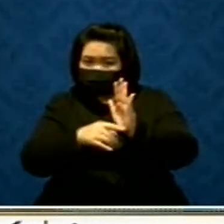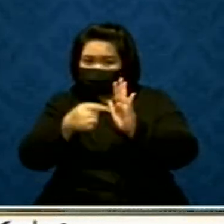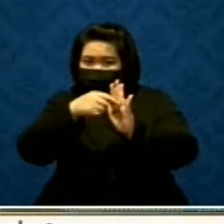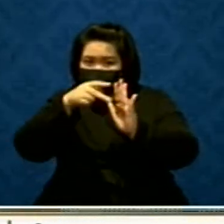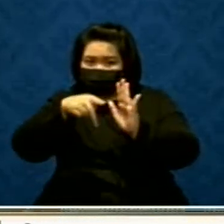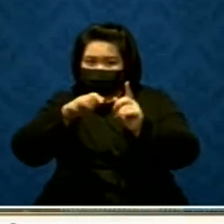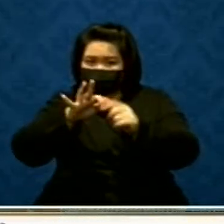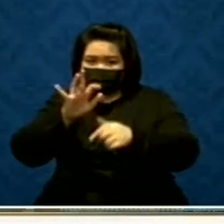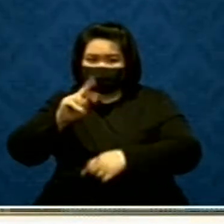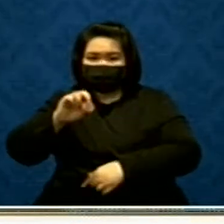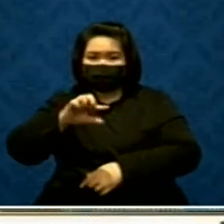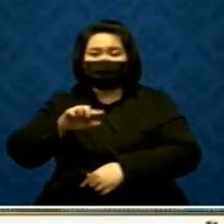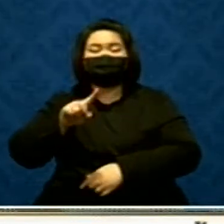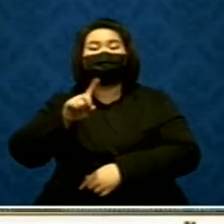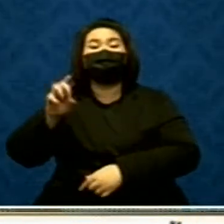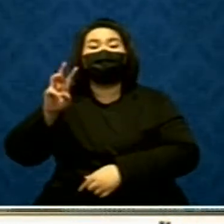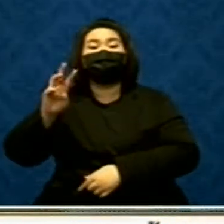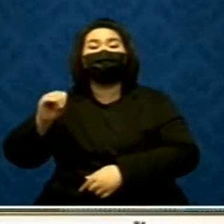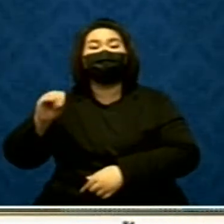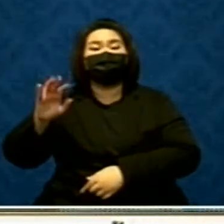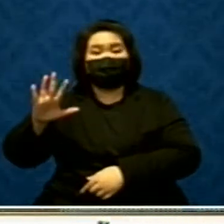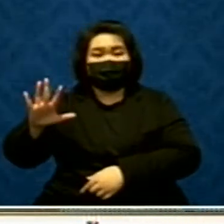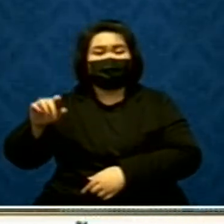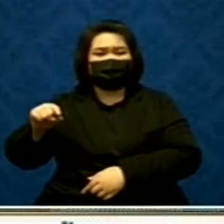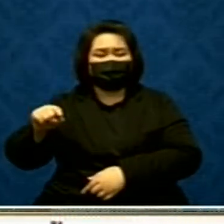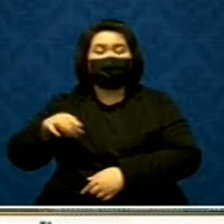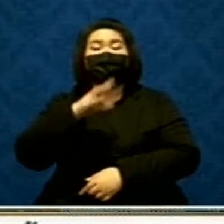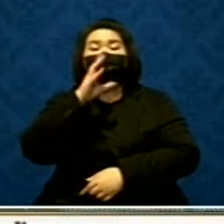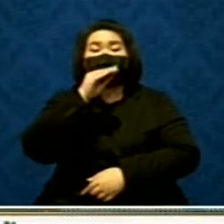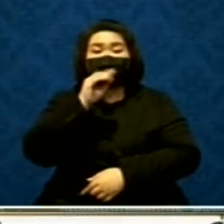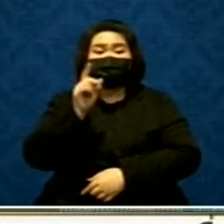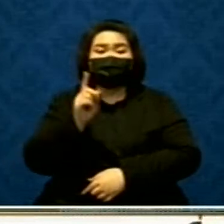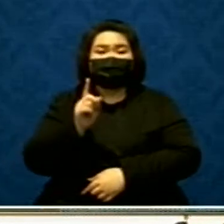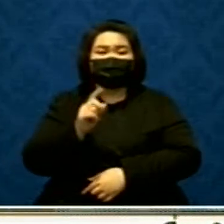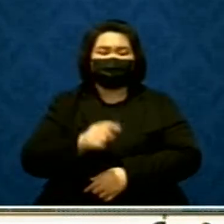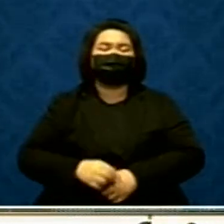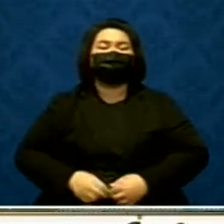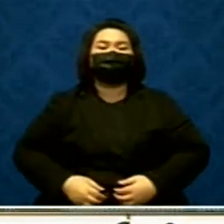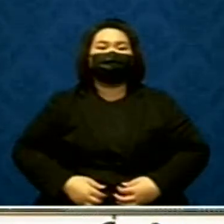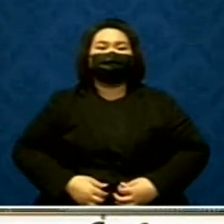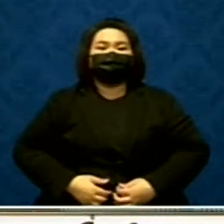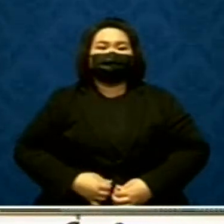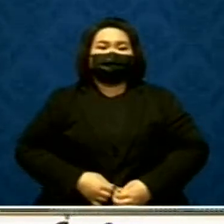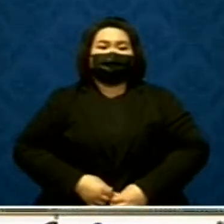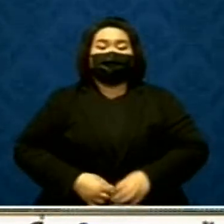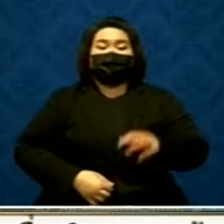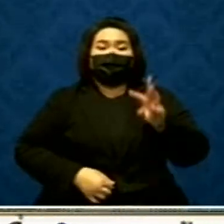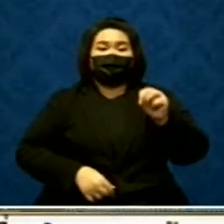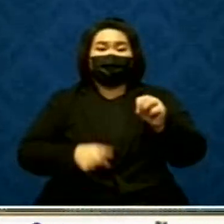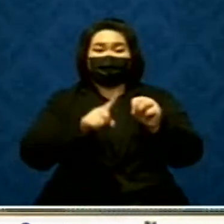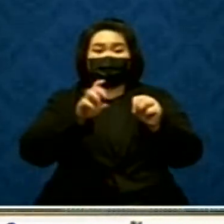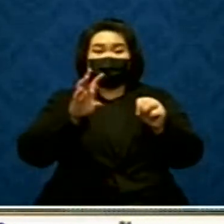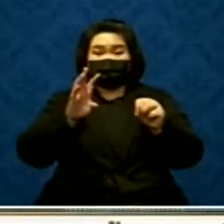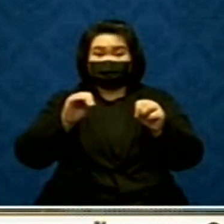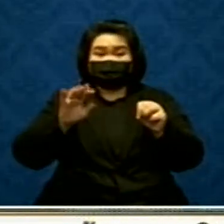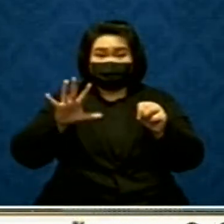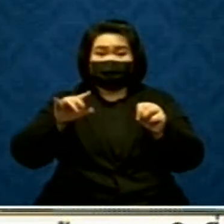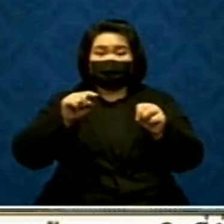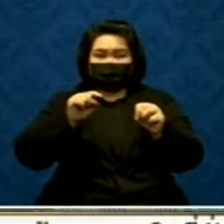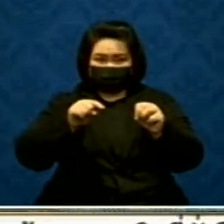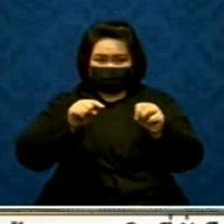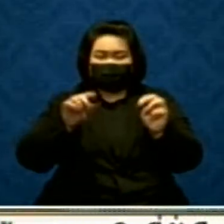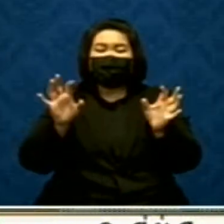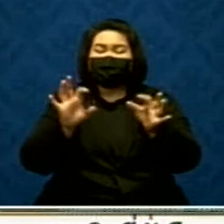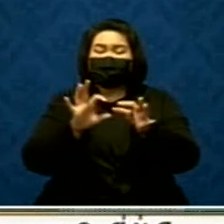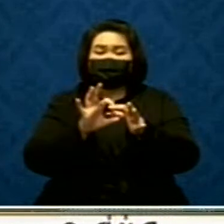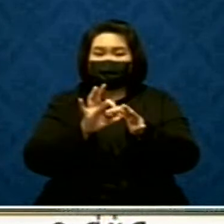ตรา145เนี่ยนะครับอันนี้ต้องเรียนว่าจริงๆเนี่ยมาตรา145เนี่ยนะครับเป็นเรื่อง